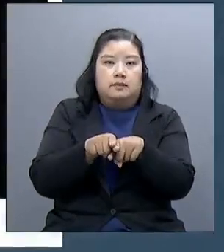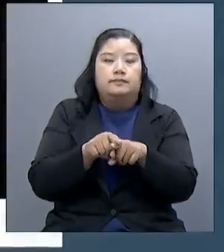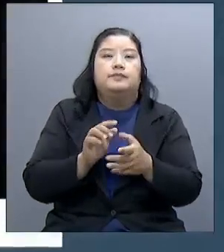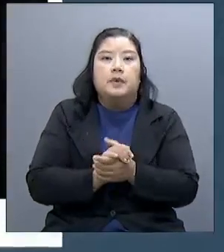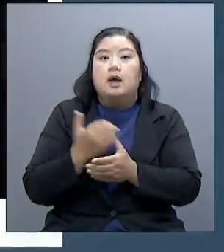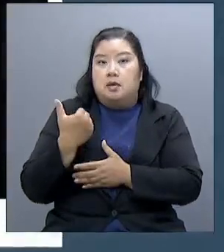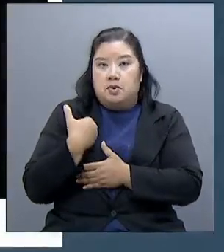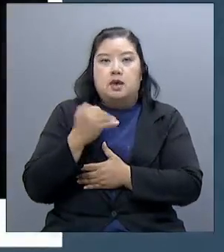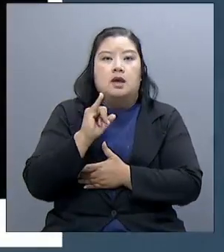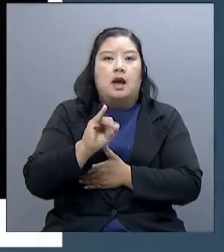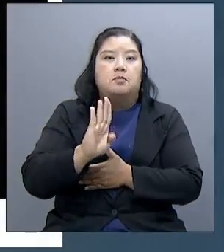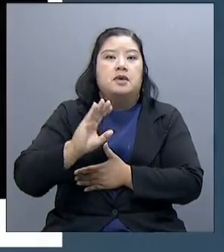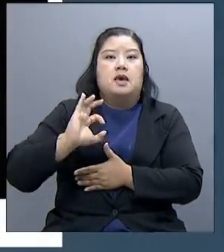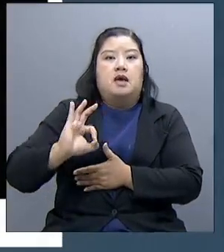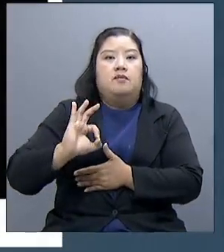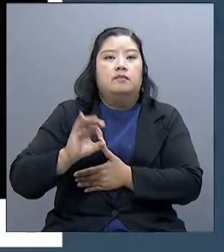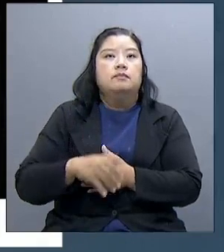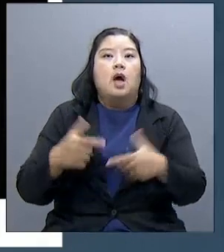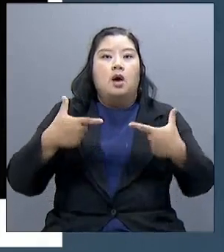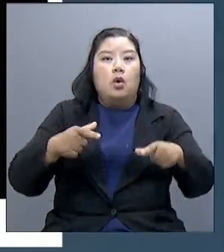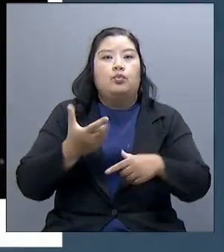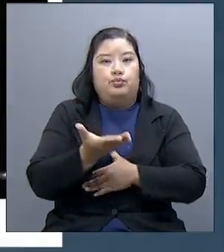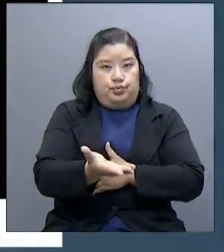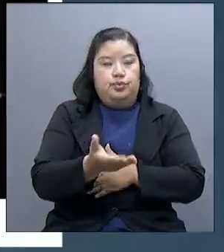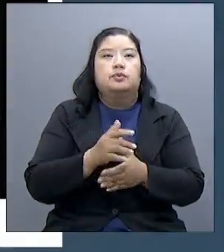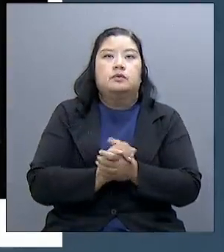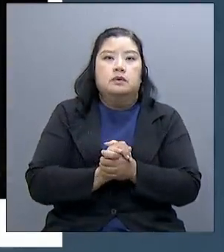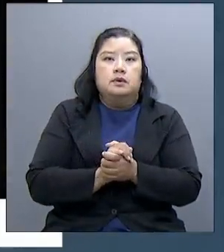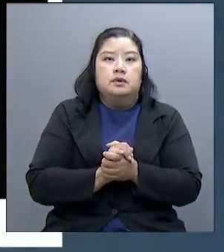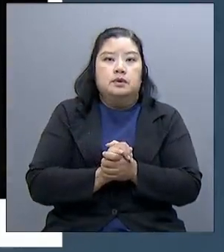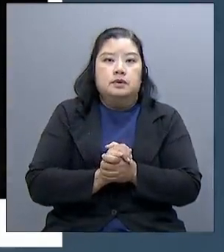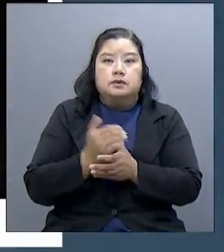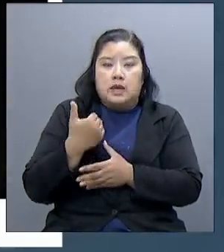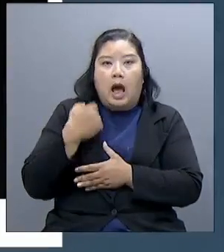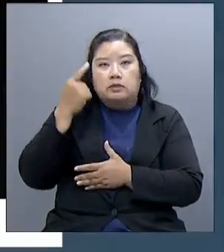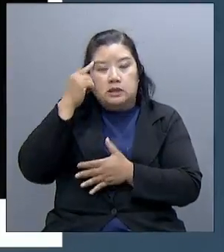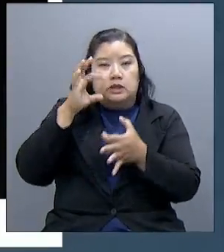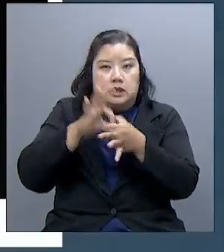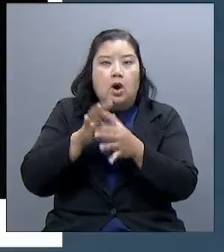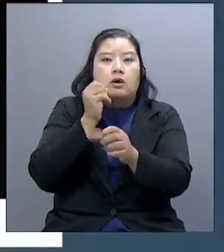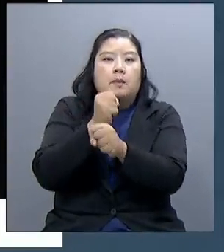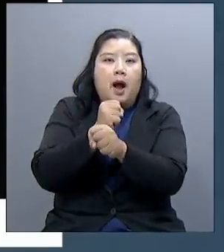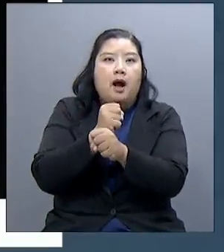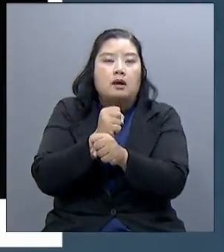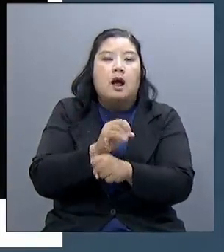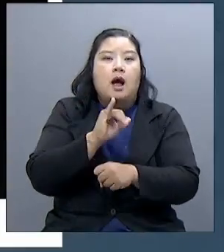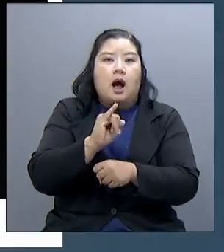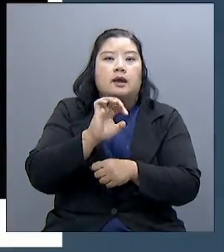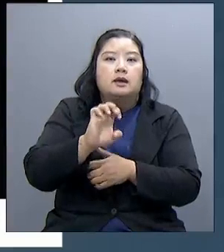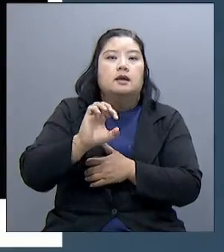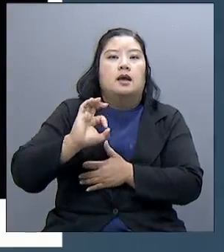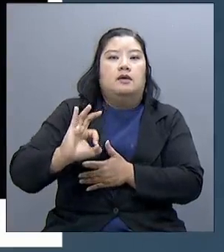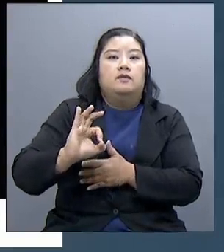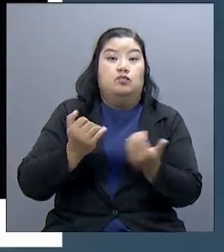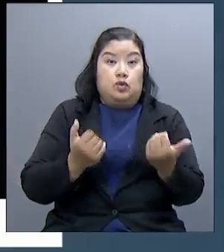จาก IDF ออกมาค่ะในคลิปนี้ที่อ้างถึงการวิเคราะห์ระบบปฏิบัติการโดย IDF ระบุว่